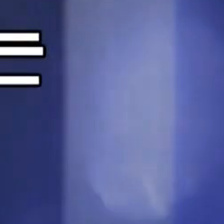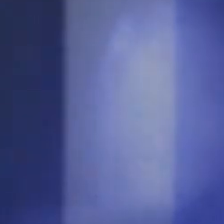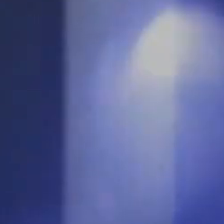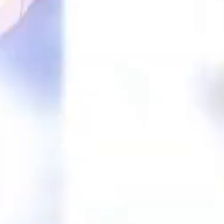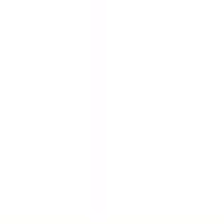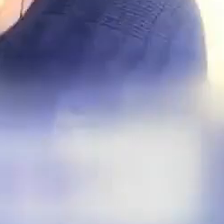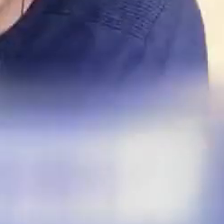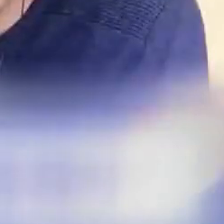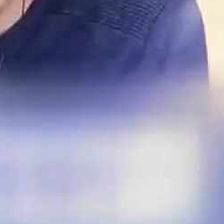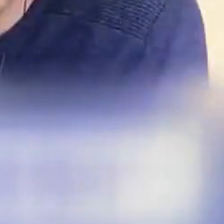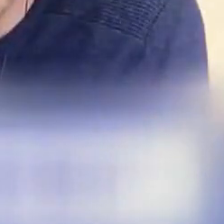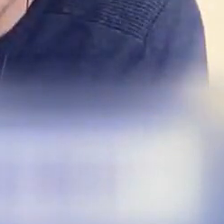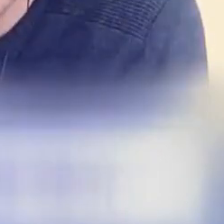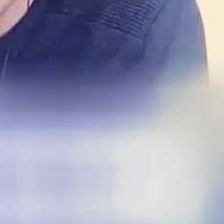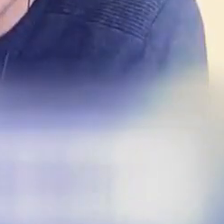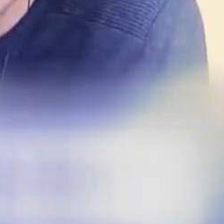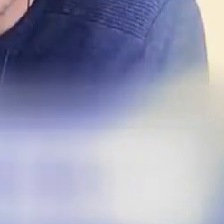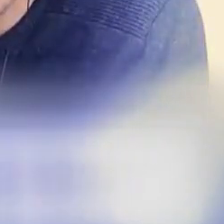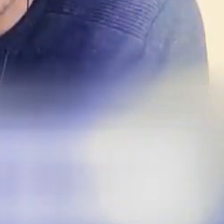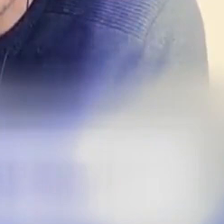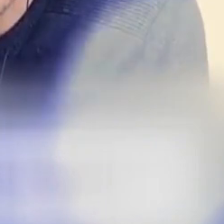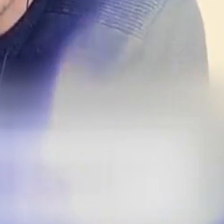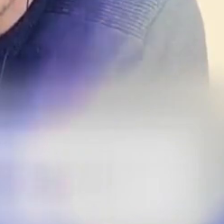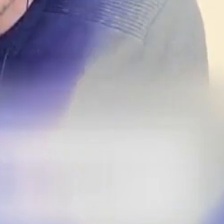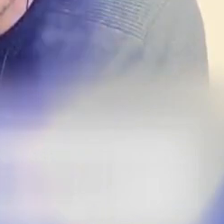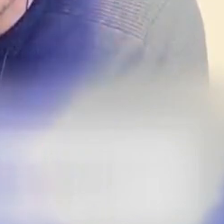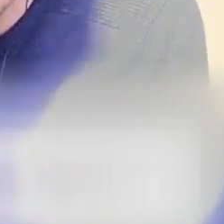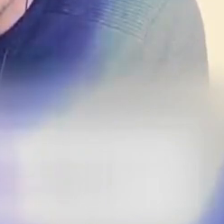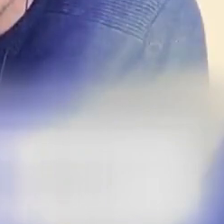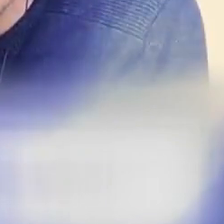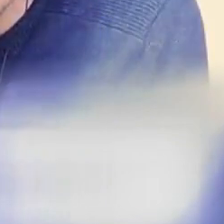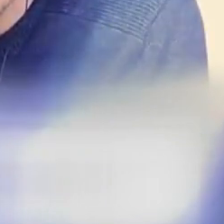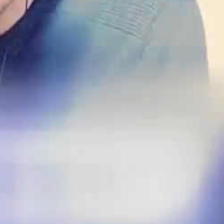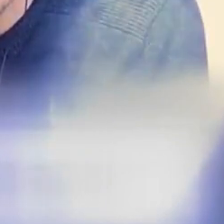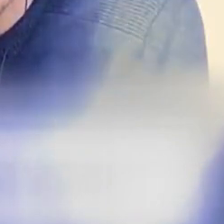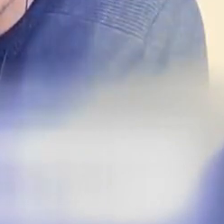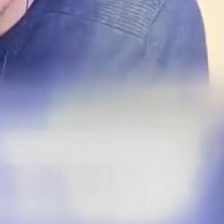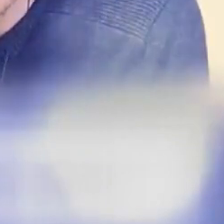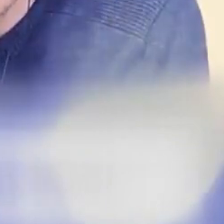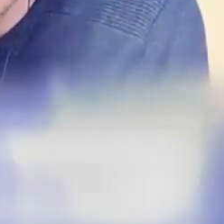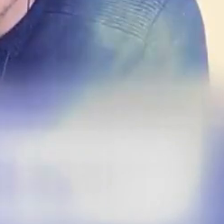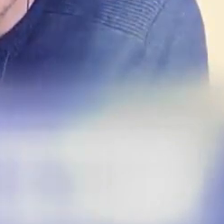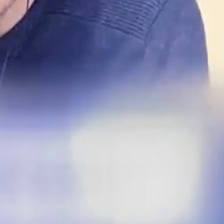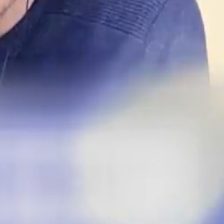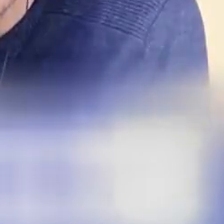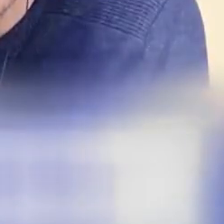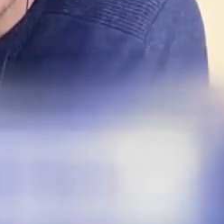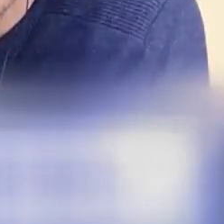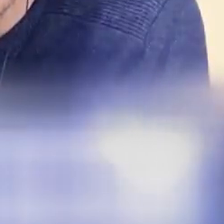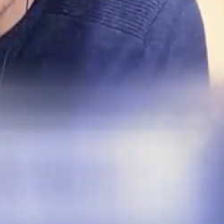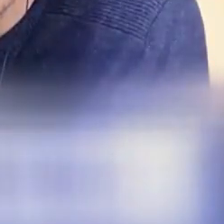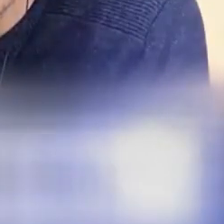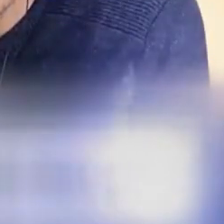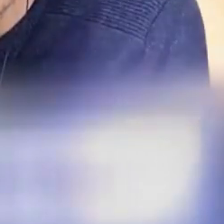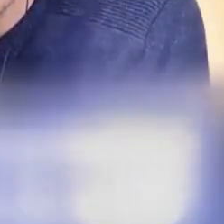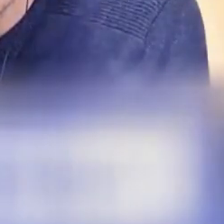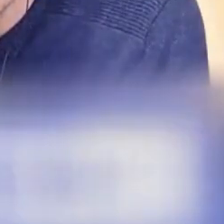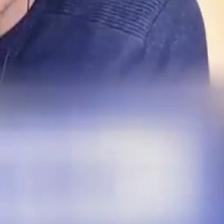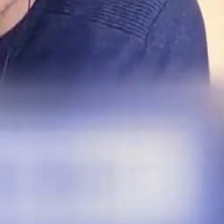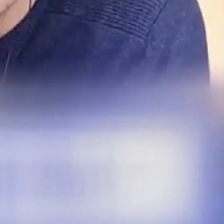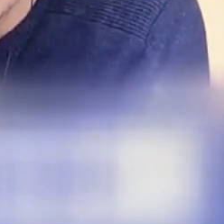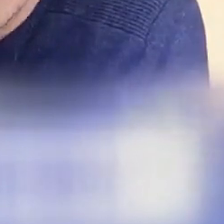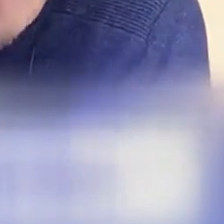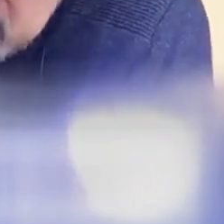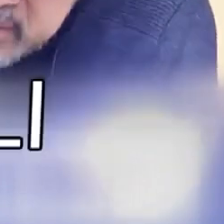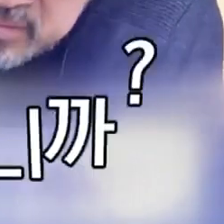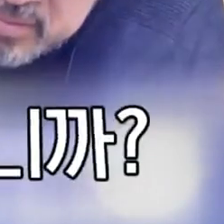많이 하죠. 당당히 임해야죠. 그리고 이제 어떤 정치검찰이 이재명 대표를 저런 식으로 몰고 갈 것이다라는 건 누구나